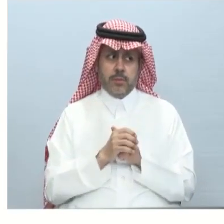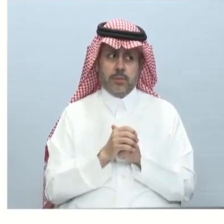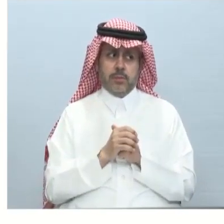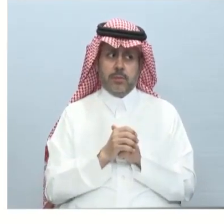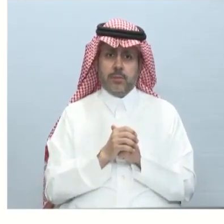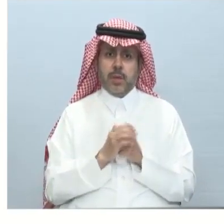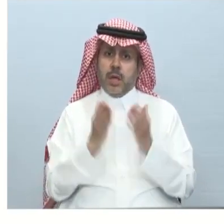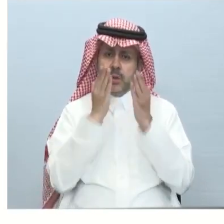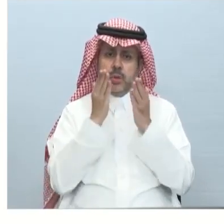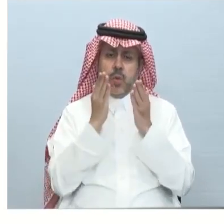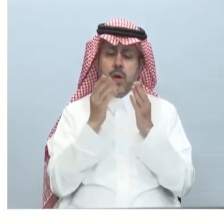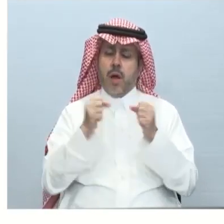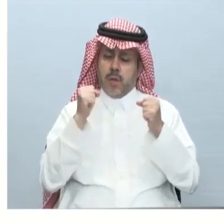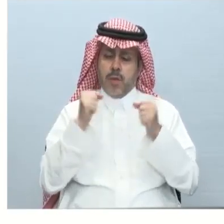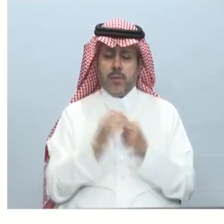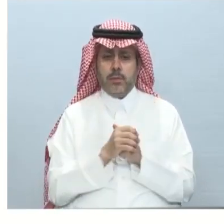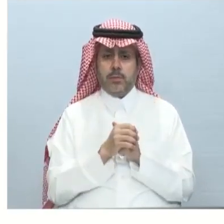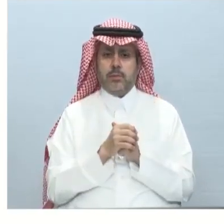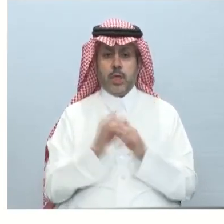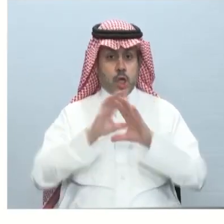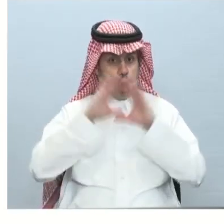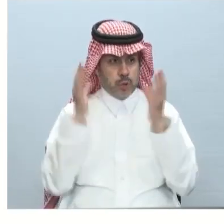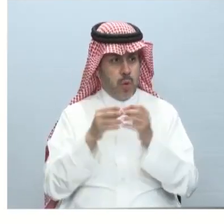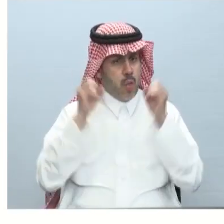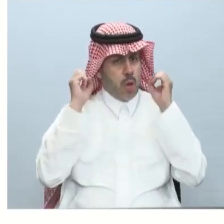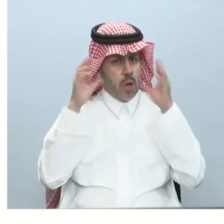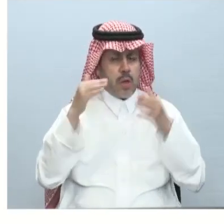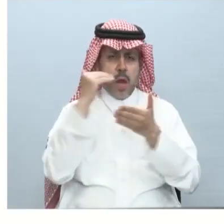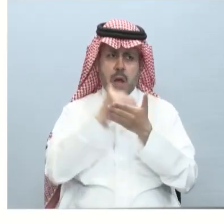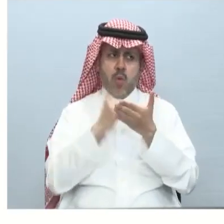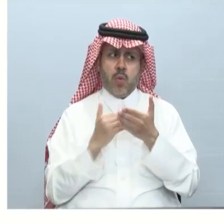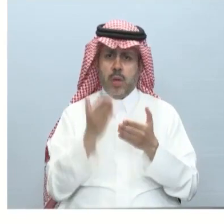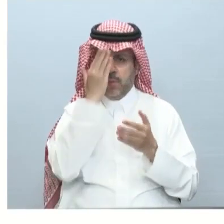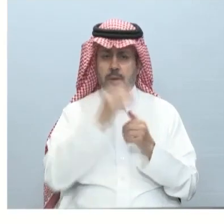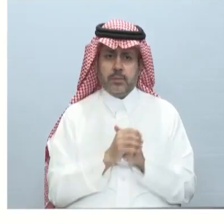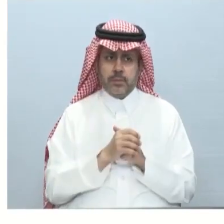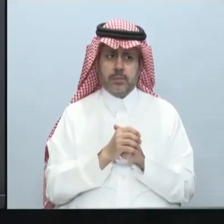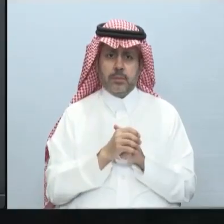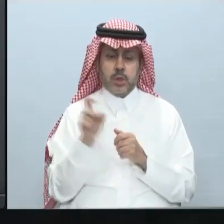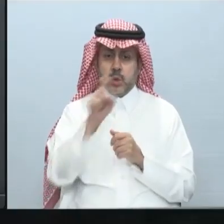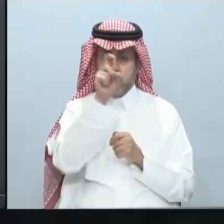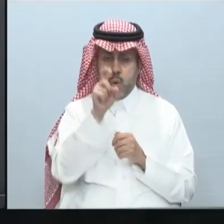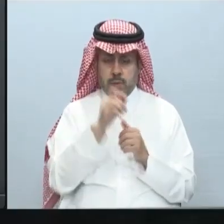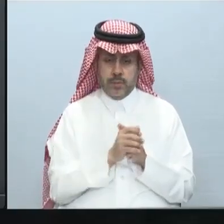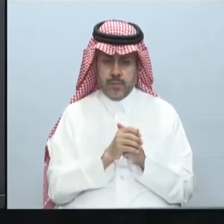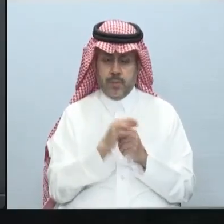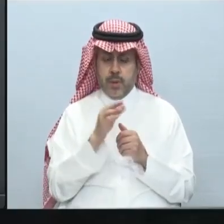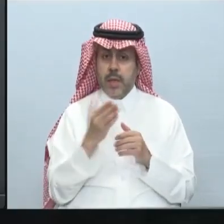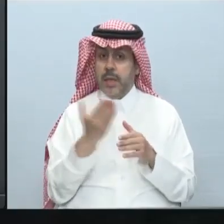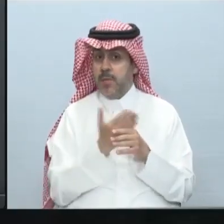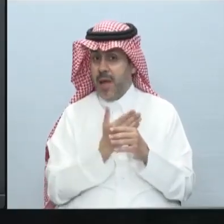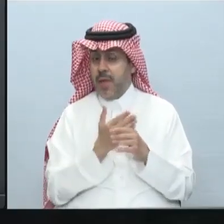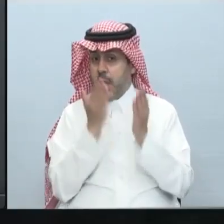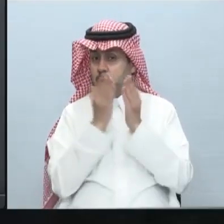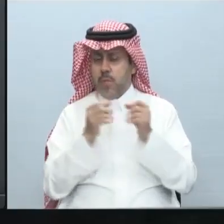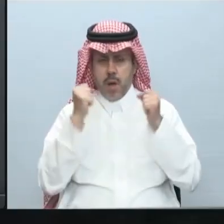العبادات واعظمها فهو يجمع الكثير من انواع العباده يعني لو سالنا سؤال لماذا الدعاء